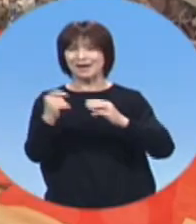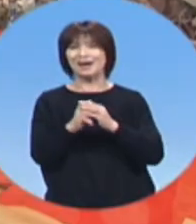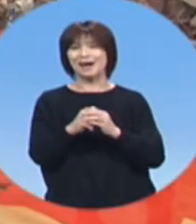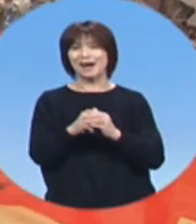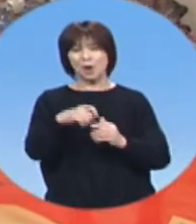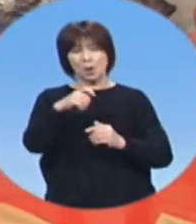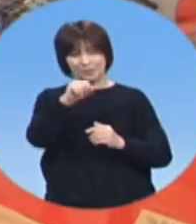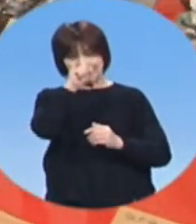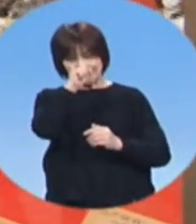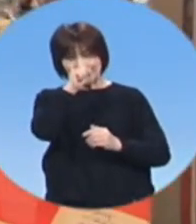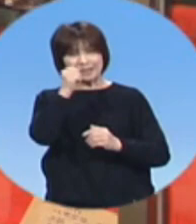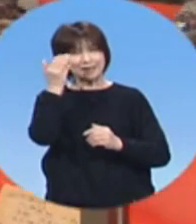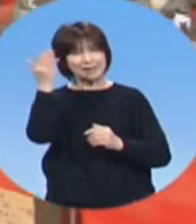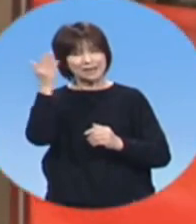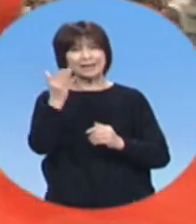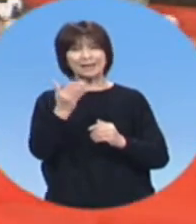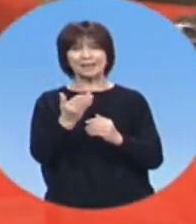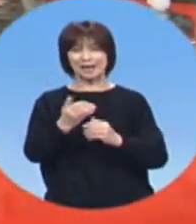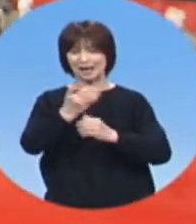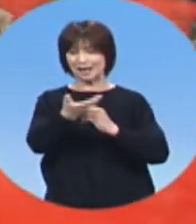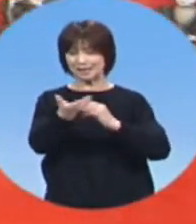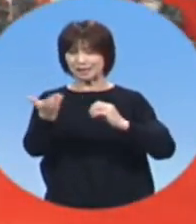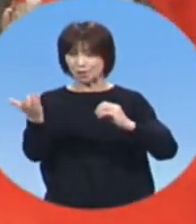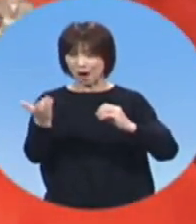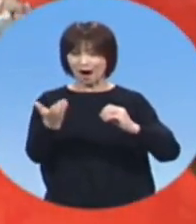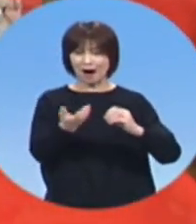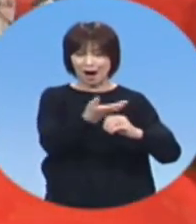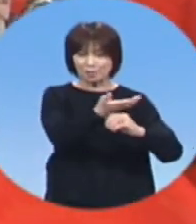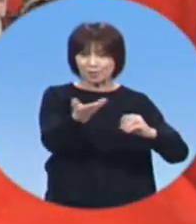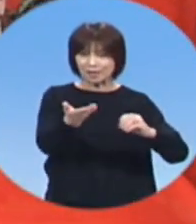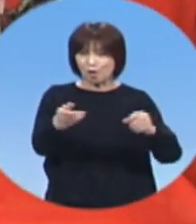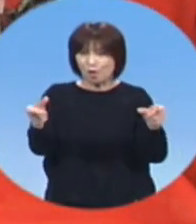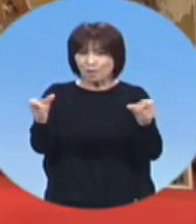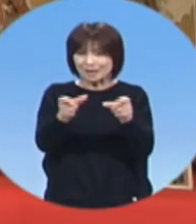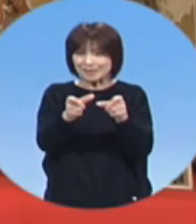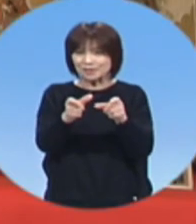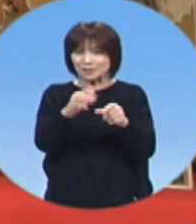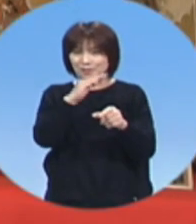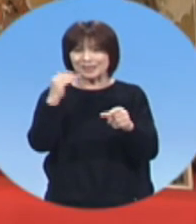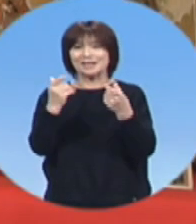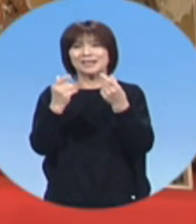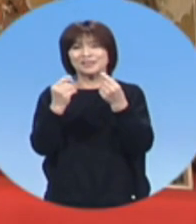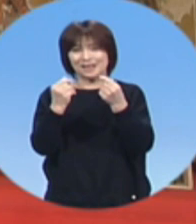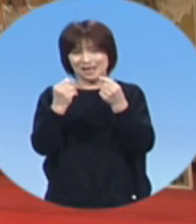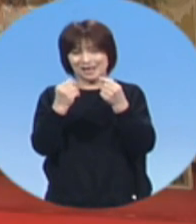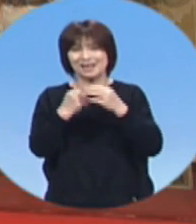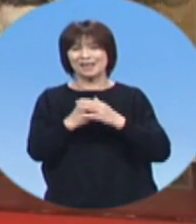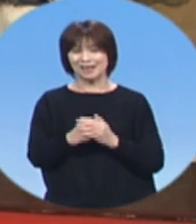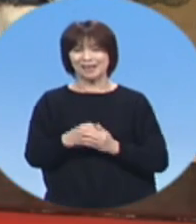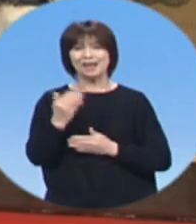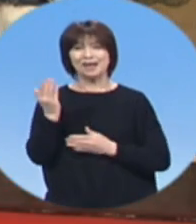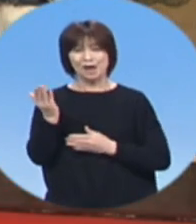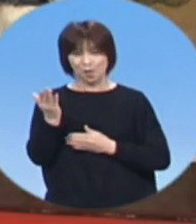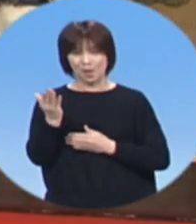この風情のあるお庭ときらびやかなお人形の組み合わせが素敵ですね。 そうですね、こち